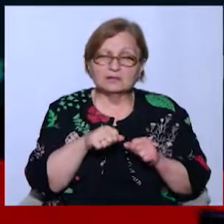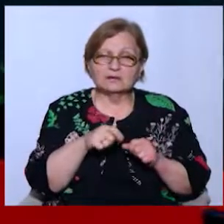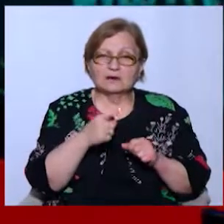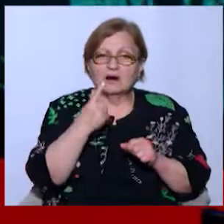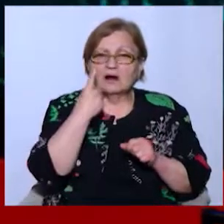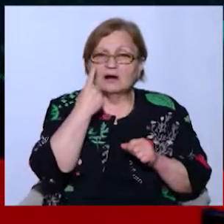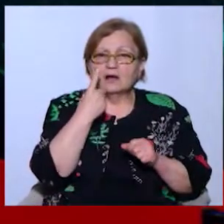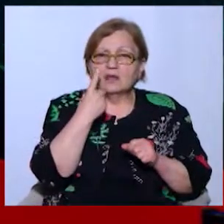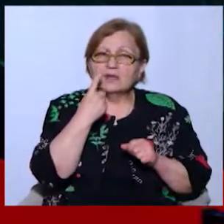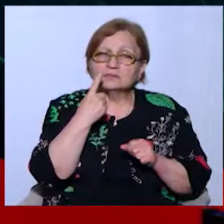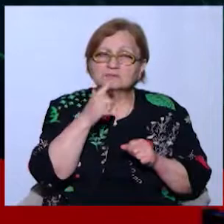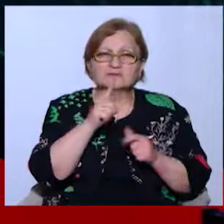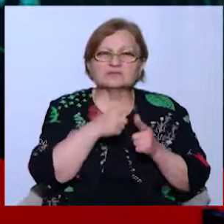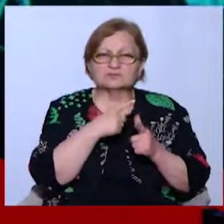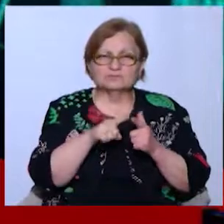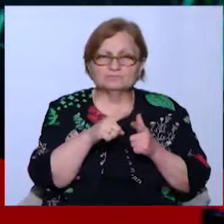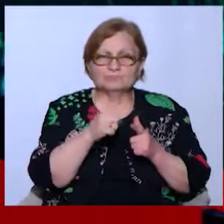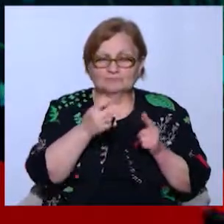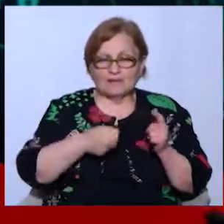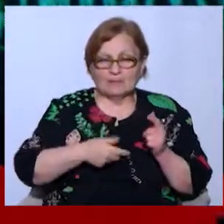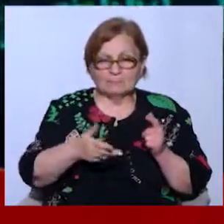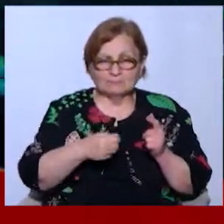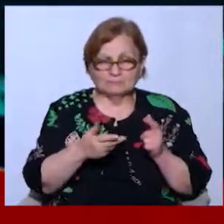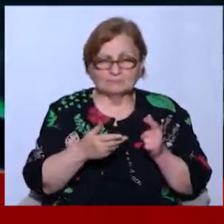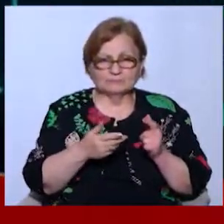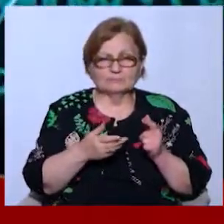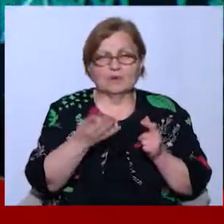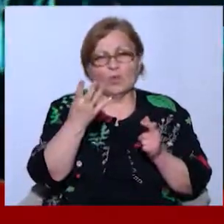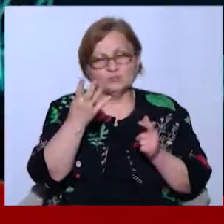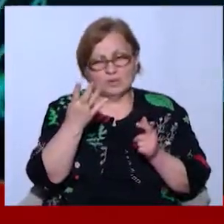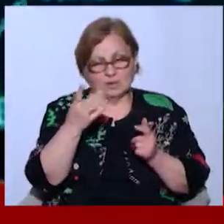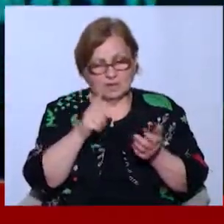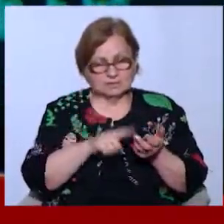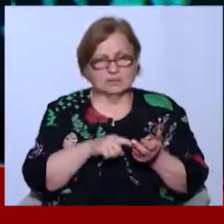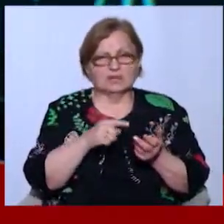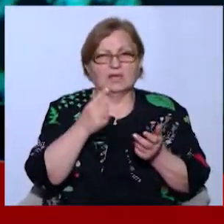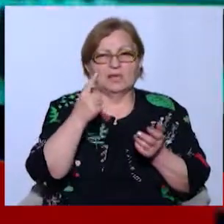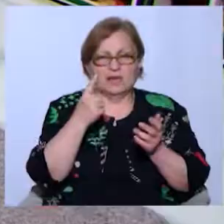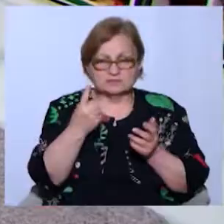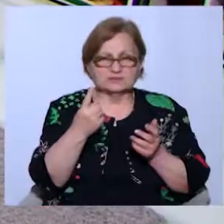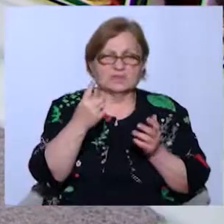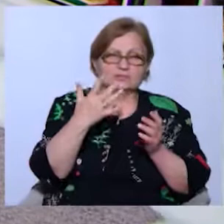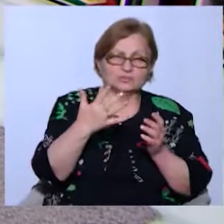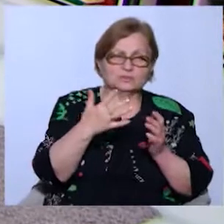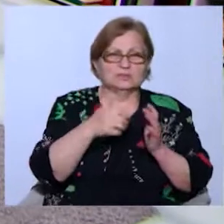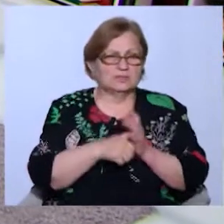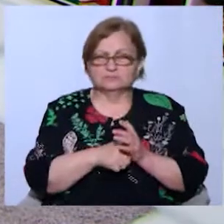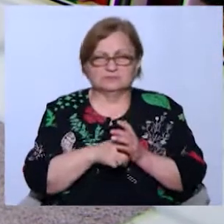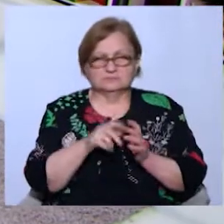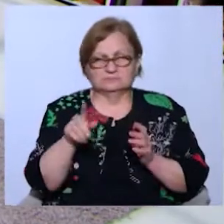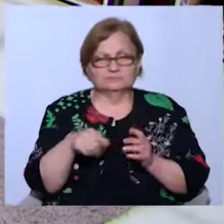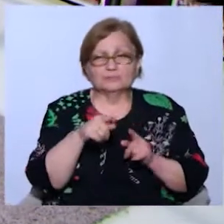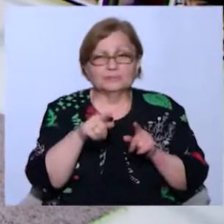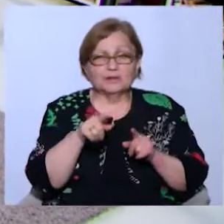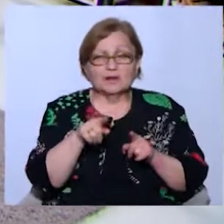ერთი ალბათობაა კამათლისთვის ამავაგდოს 4-იანი, ისევე როგორც 1-იანი, 6-იანი, 5-იანი და ასე შემდეგ. იმიტომ